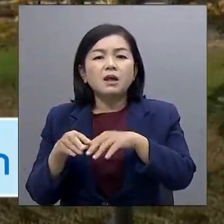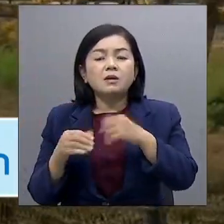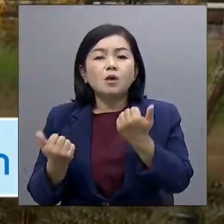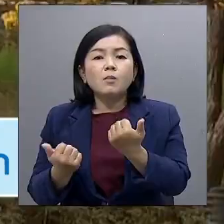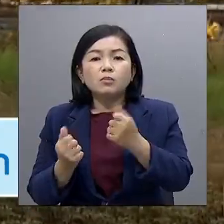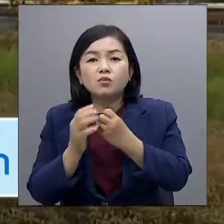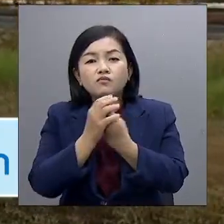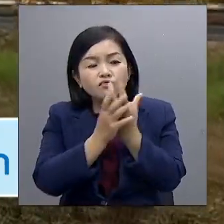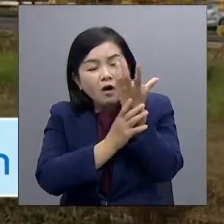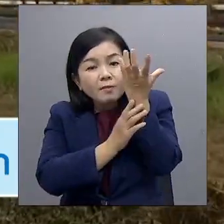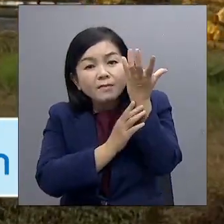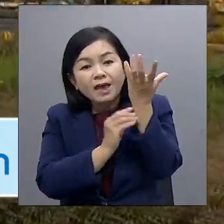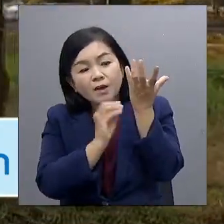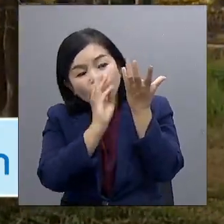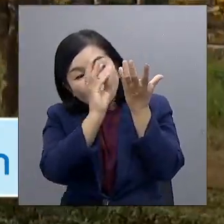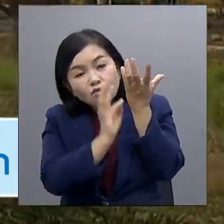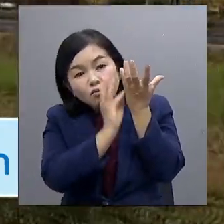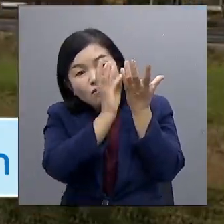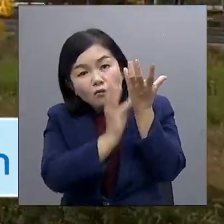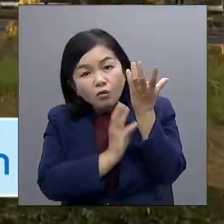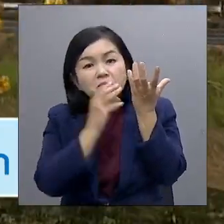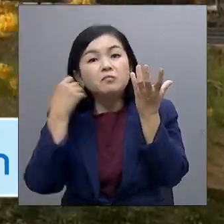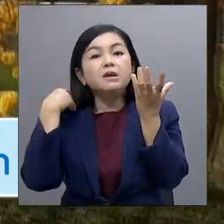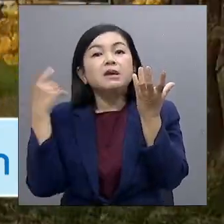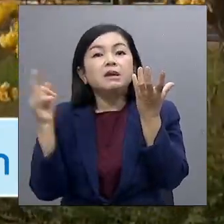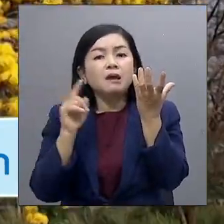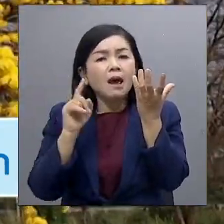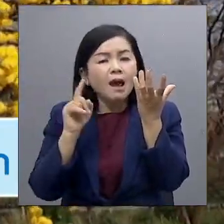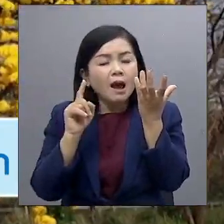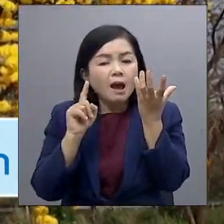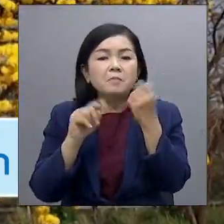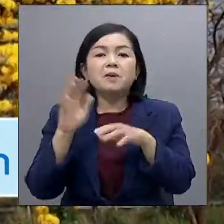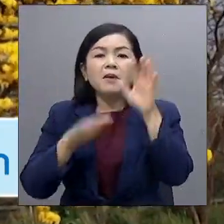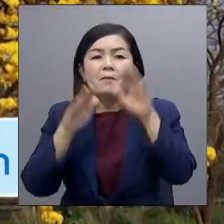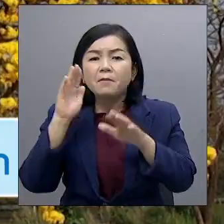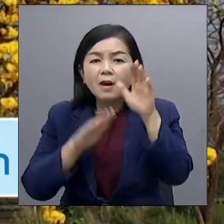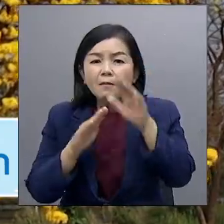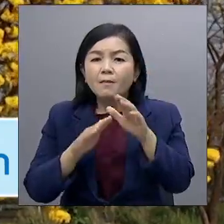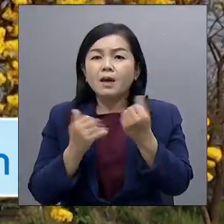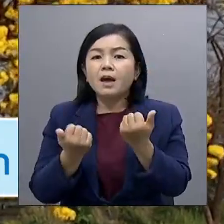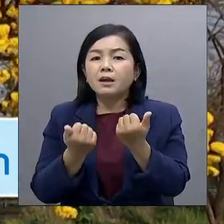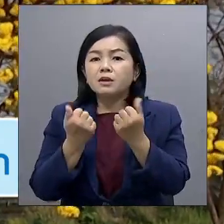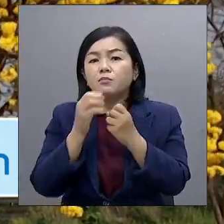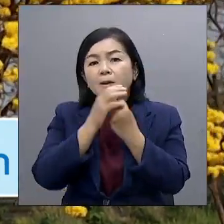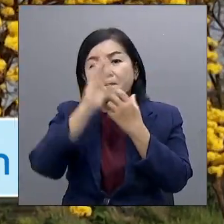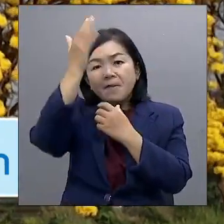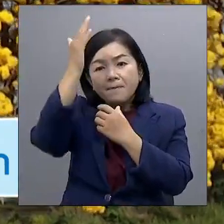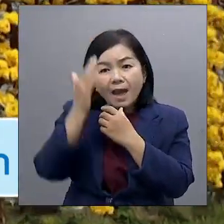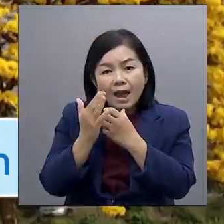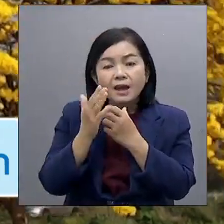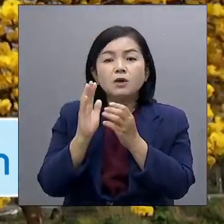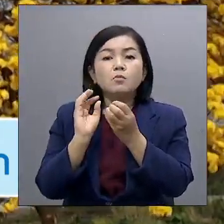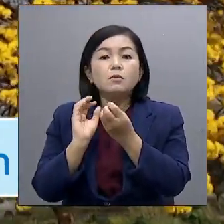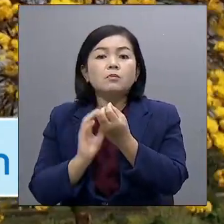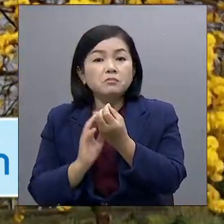คลุมกลีบดอกโคนเชื่อมติดกันเป็นหลอดรูปแตรปลาย 5แฉกรูปครึ่งวงกลมปลายมนต์แผ่นกลีบย่อมผลสีน้ำ